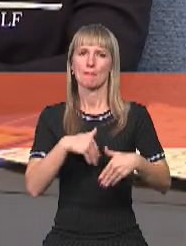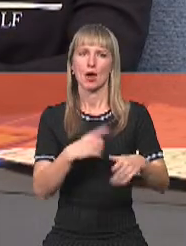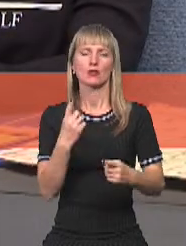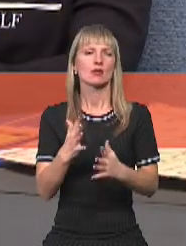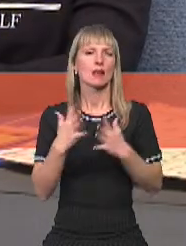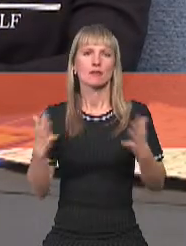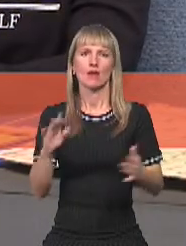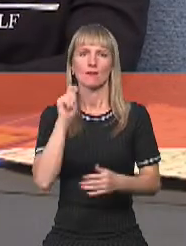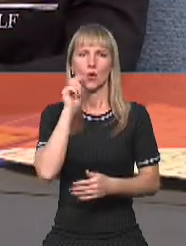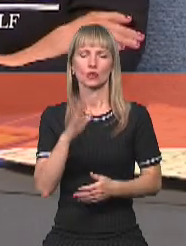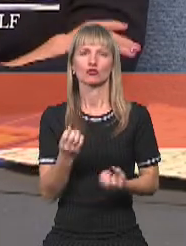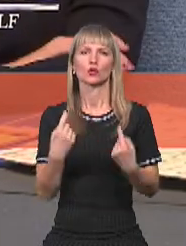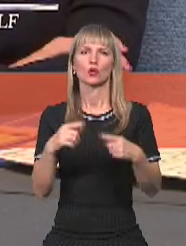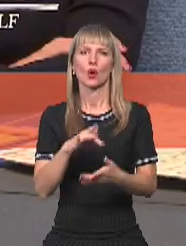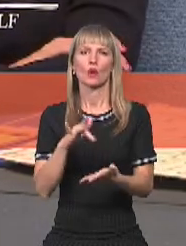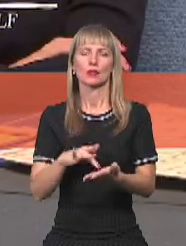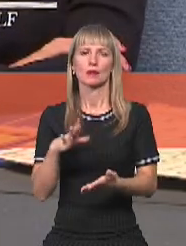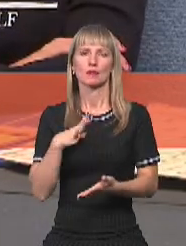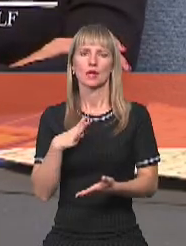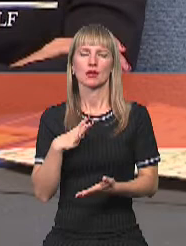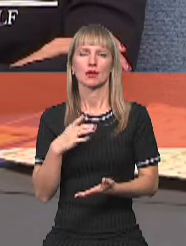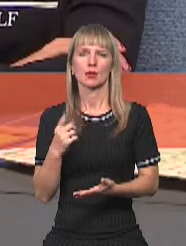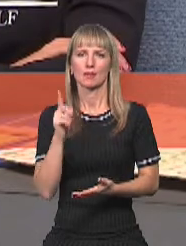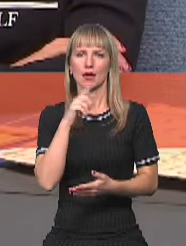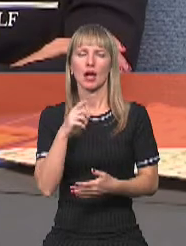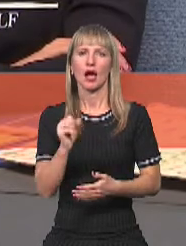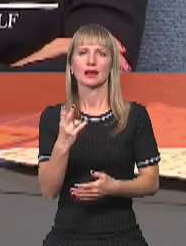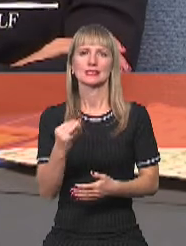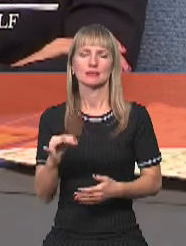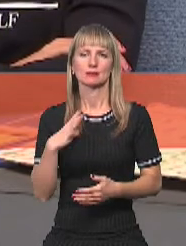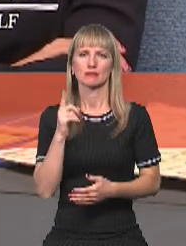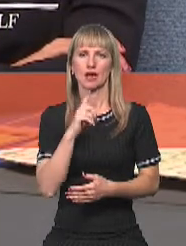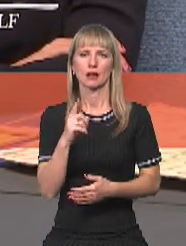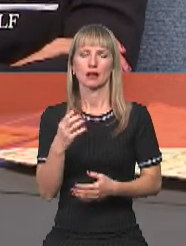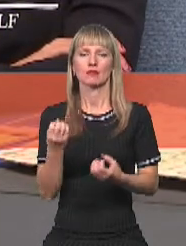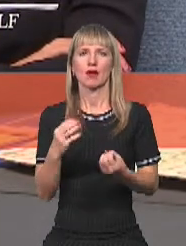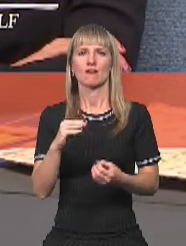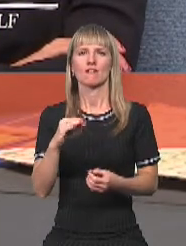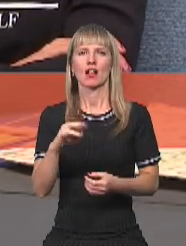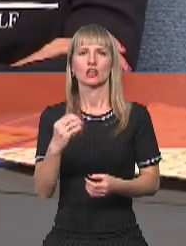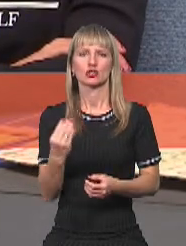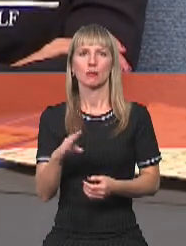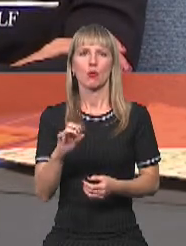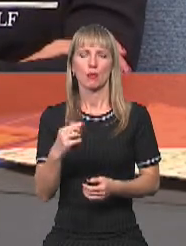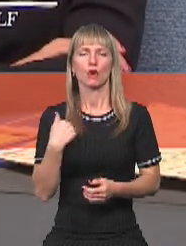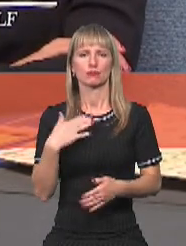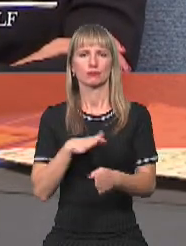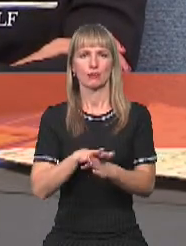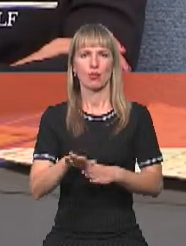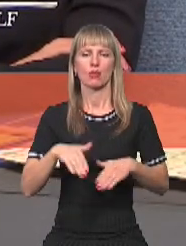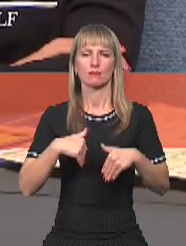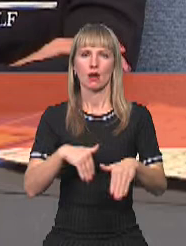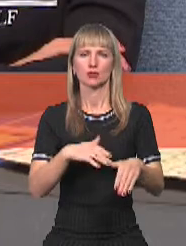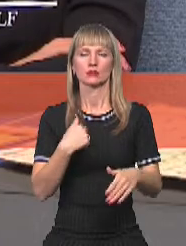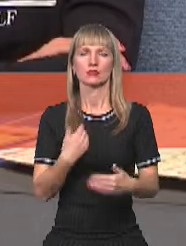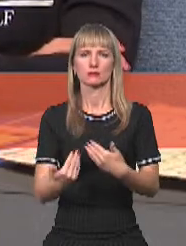найбільших в Україні, тому що ще в кількох містах теж зробили невеличкі Херсон, акції. Полтава, Коломия. Там невеличкі акції, угу, більше на флешмоби. У нас був повноцінний марш. Угу. До нас